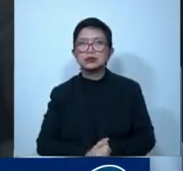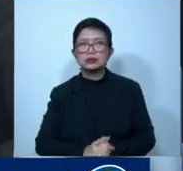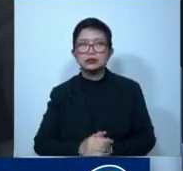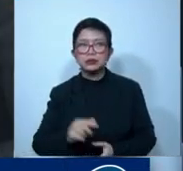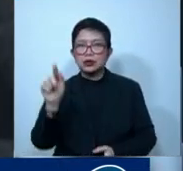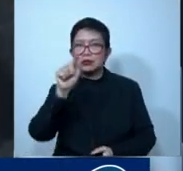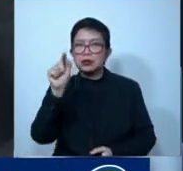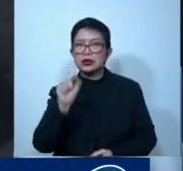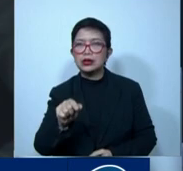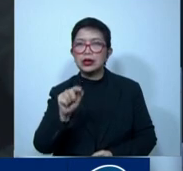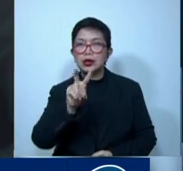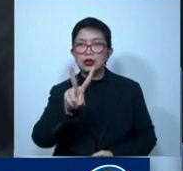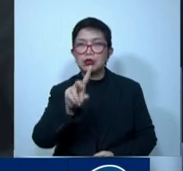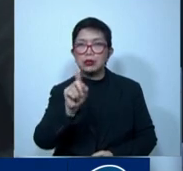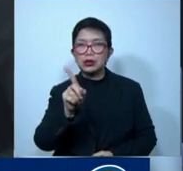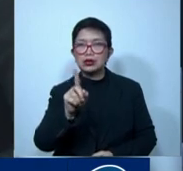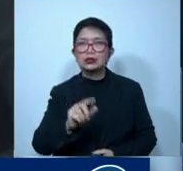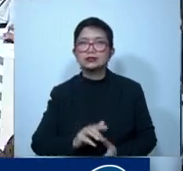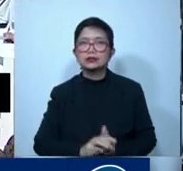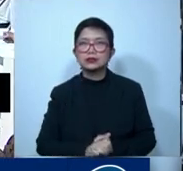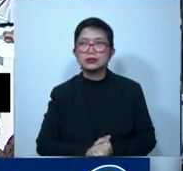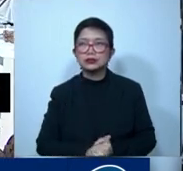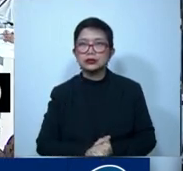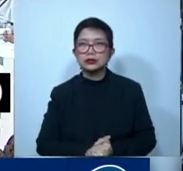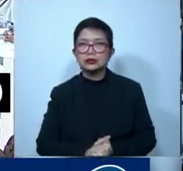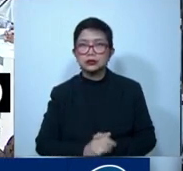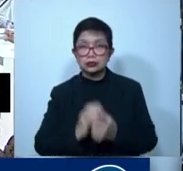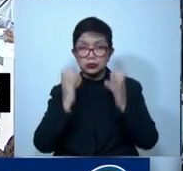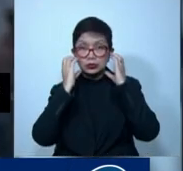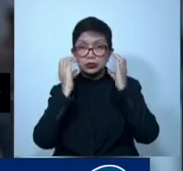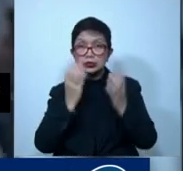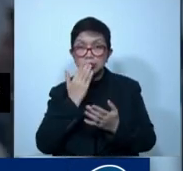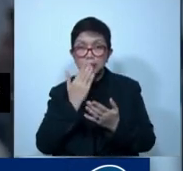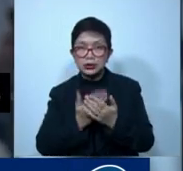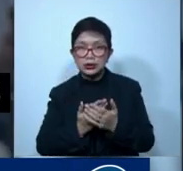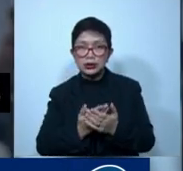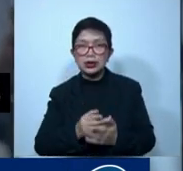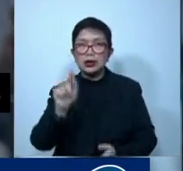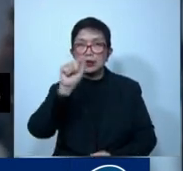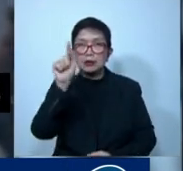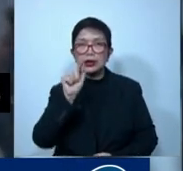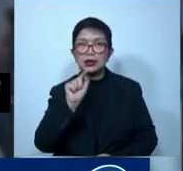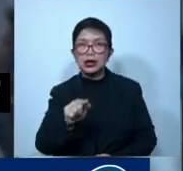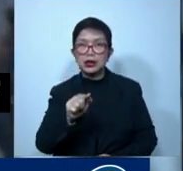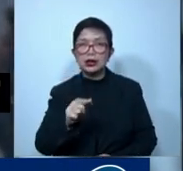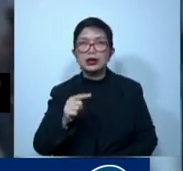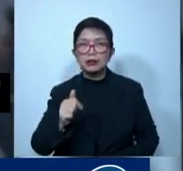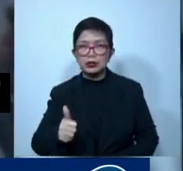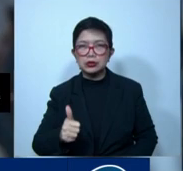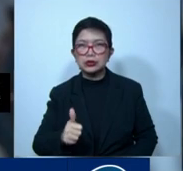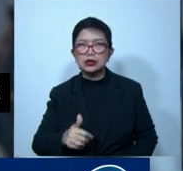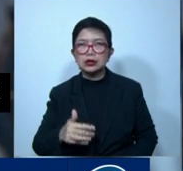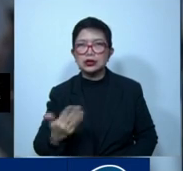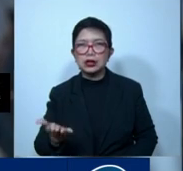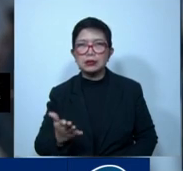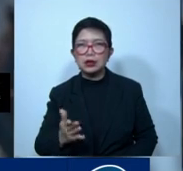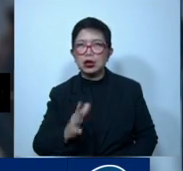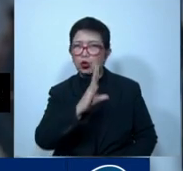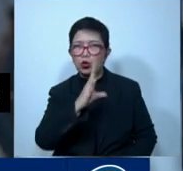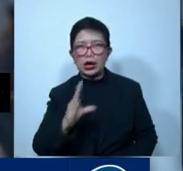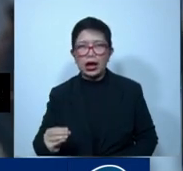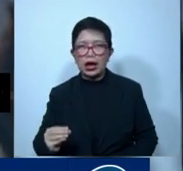2 menit dimulai dari sekarang Pak Prabowo Terima kasih atas pertanyaan yang bagus tetapi kurang